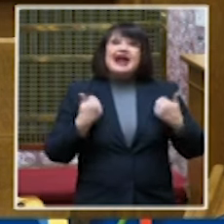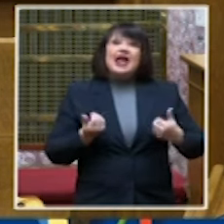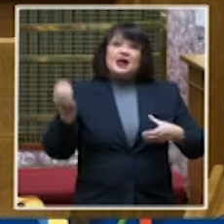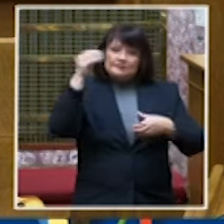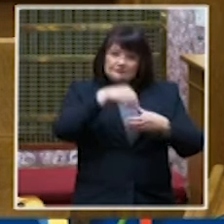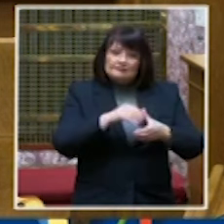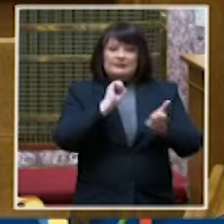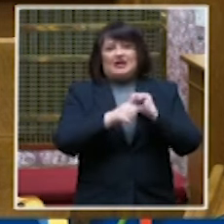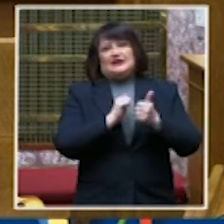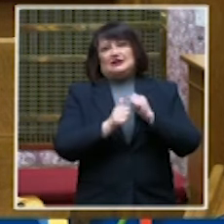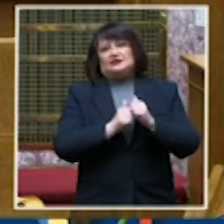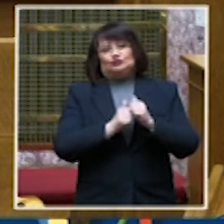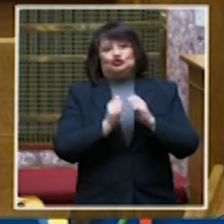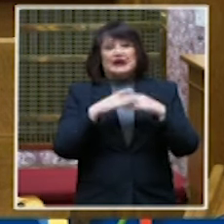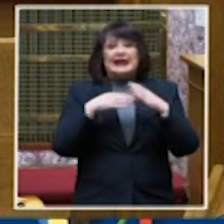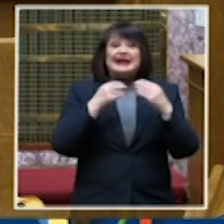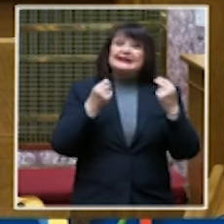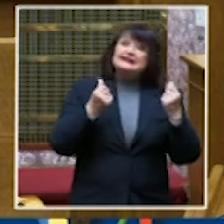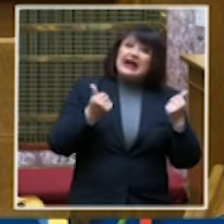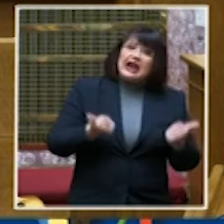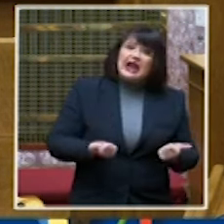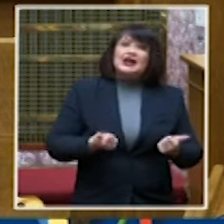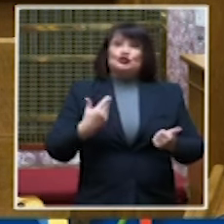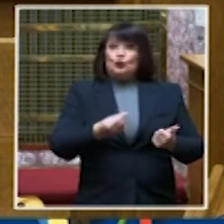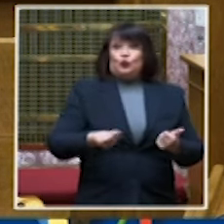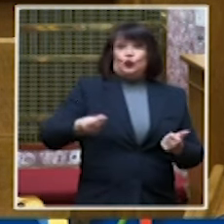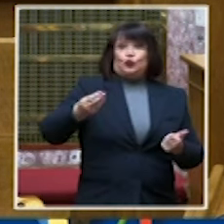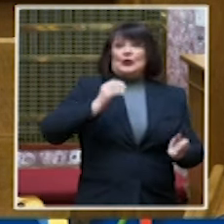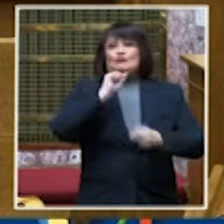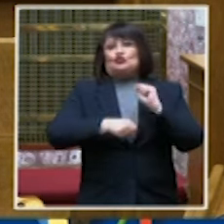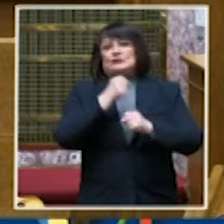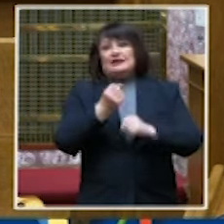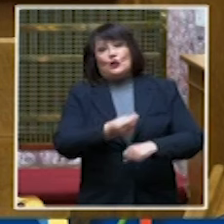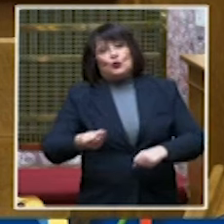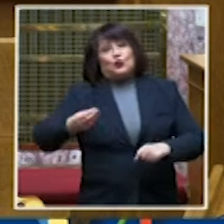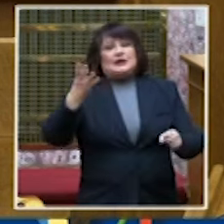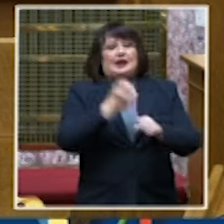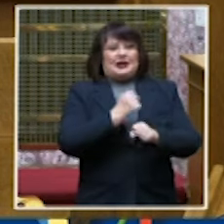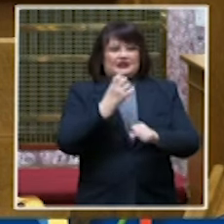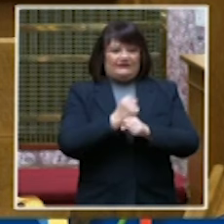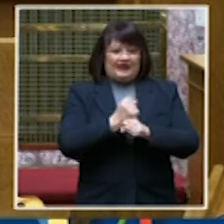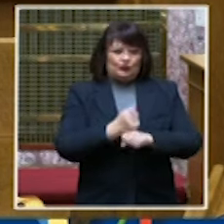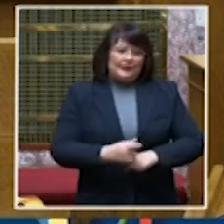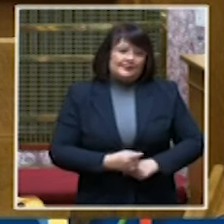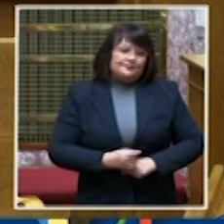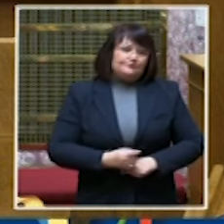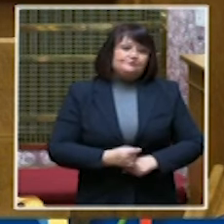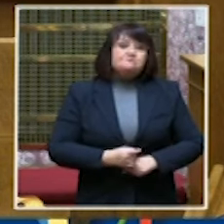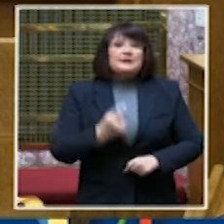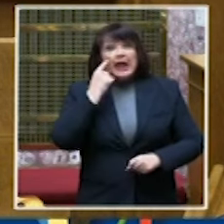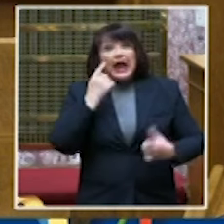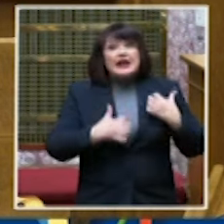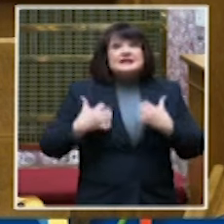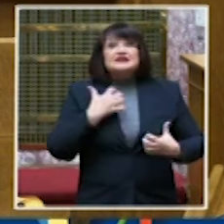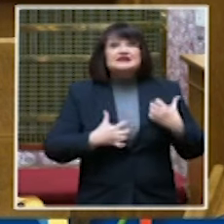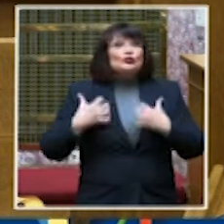περισσότερα ταλέντα, σε περισσότερες επιτυχίες. Είναι μια προσπάθεια που μας ανησυχεί όταν ακούμε